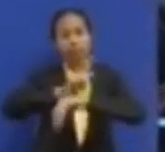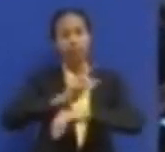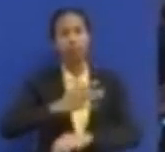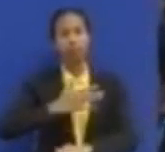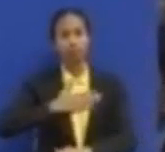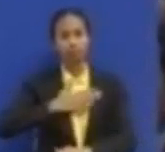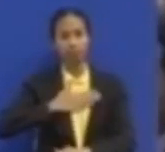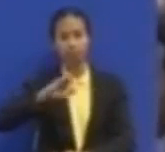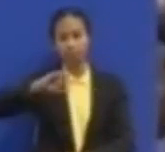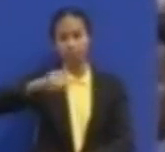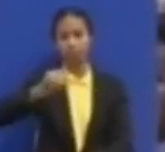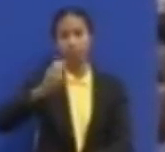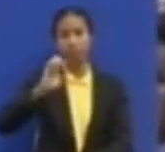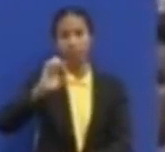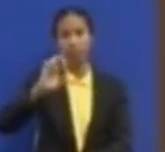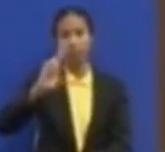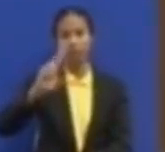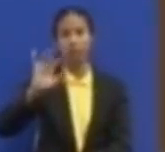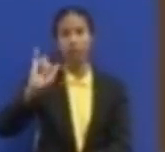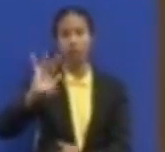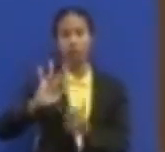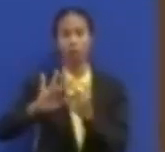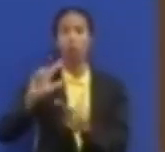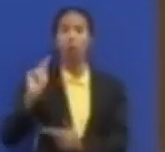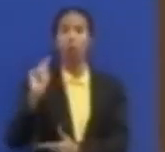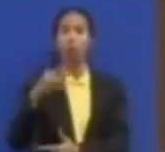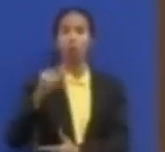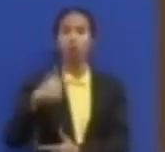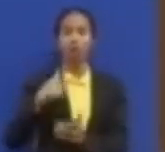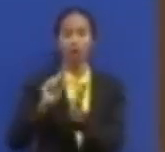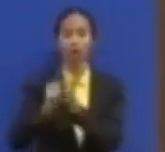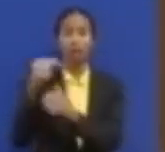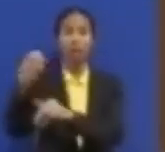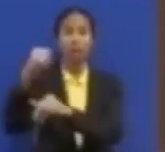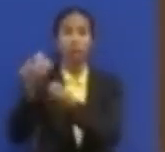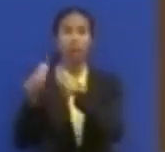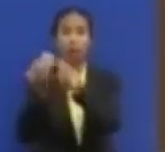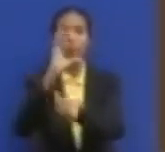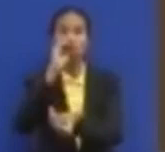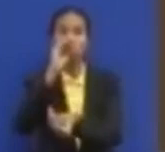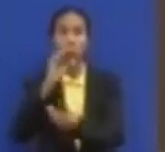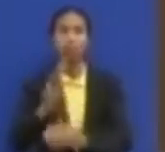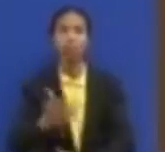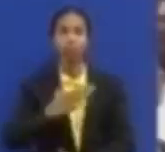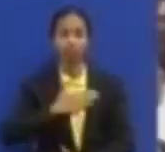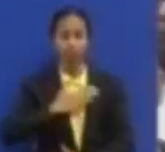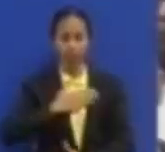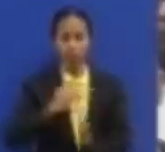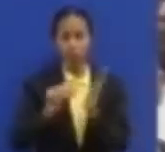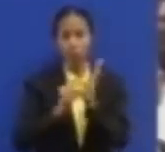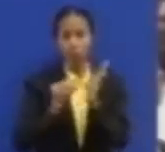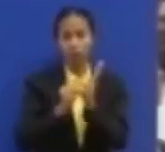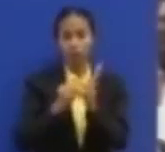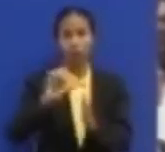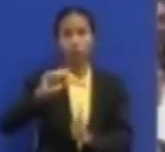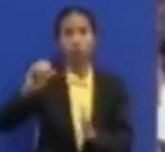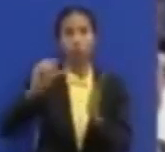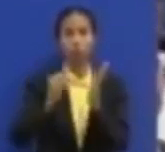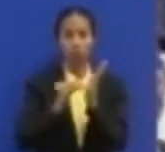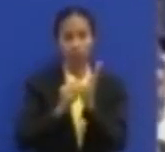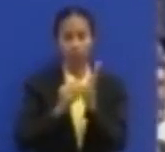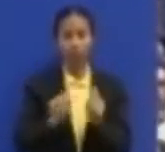พย ์เอาสัก10นาทีนะครับ สมาชิกสภาผู้แทนราษฎรกรุงเทพมหานครเขต16คลองสามวาท่านประธานที่เคารพ